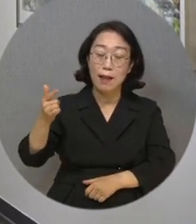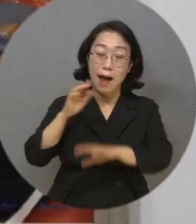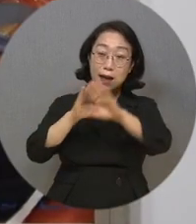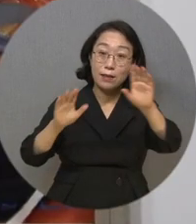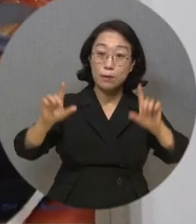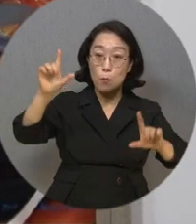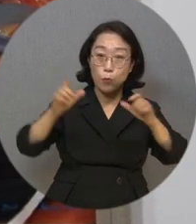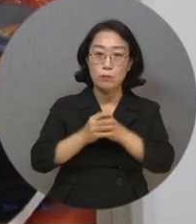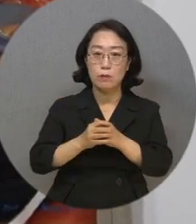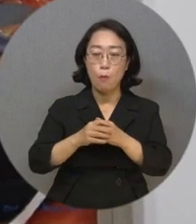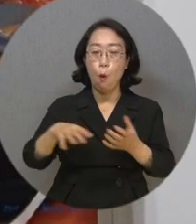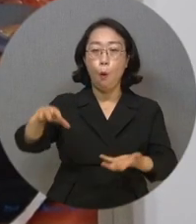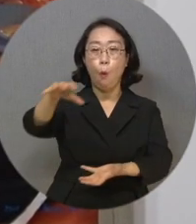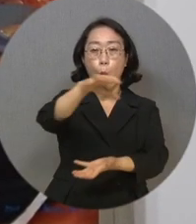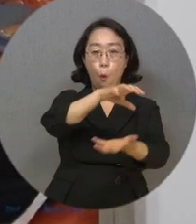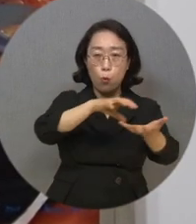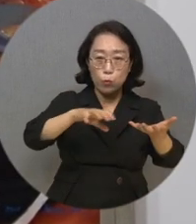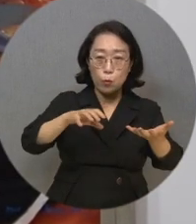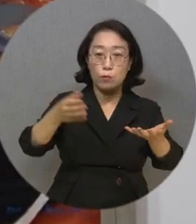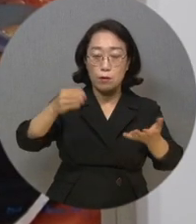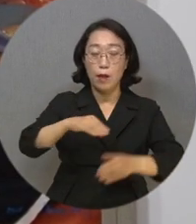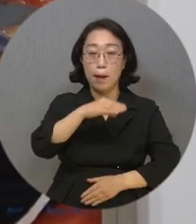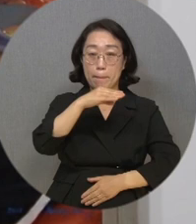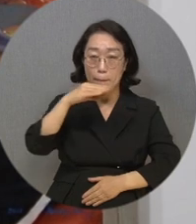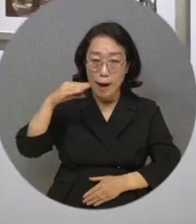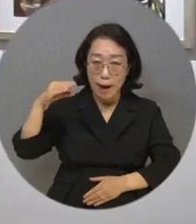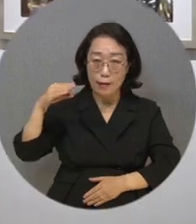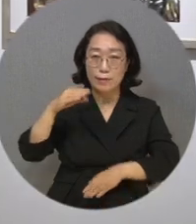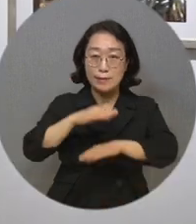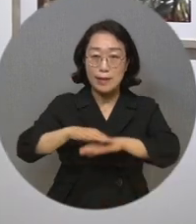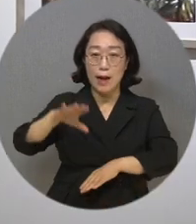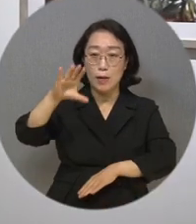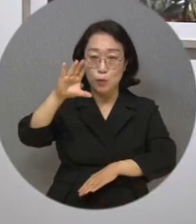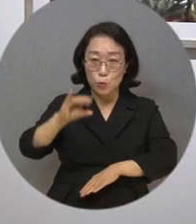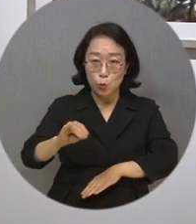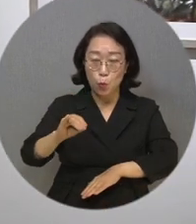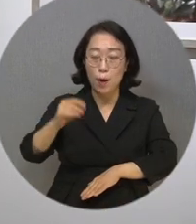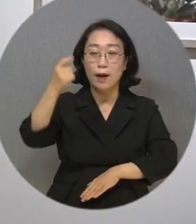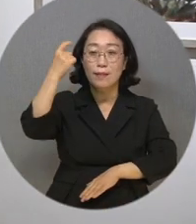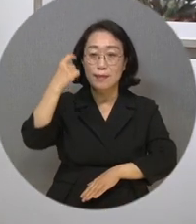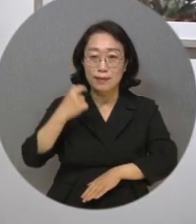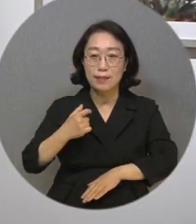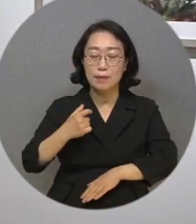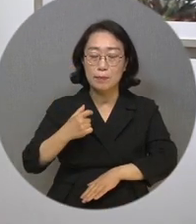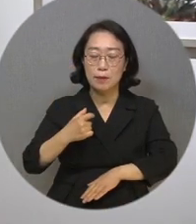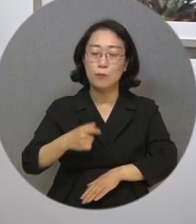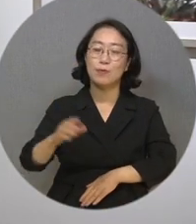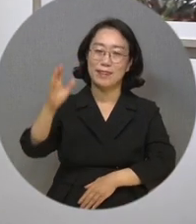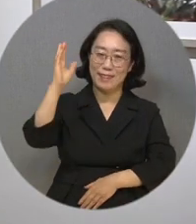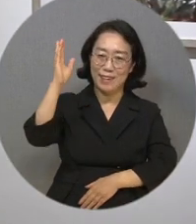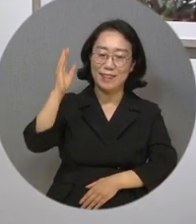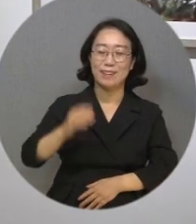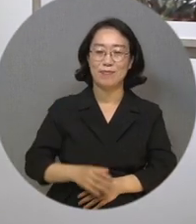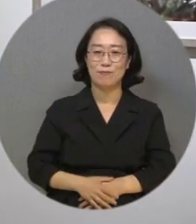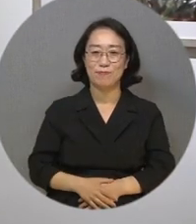모양으로 혼돈 속의 질서와 조화를 이루고 있다고 자신의 미학적 관점을 밝힙니다.